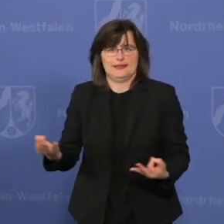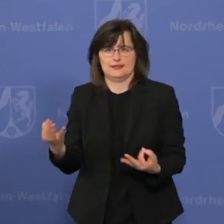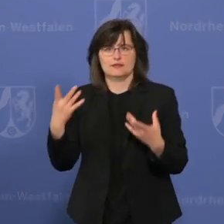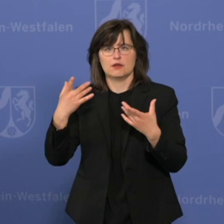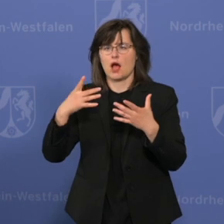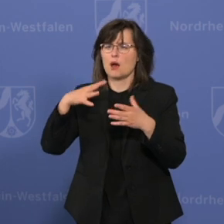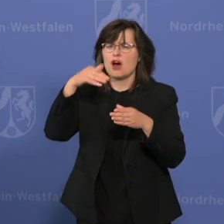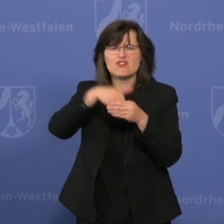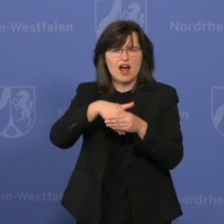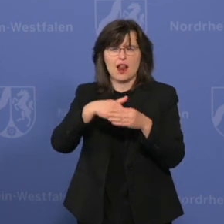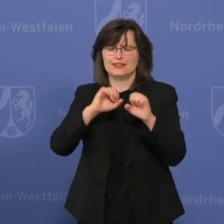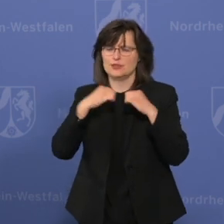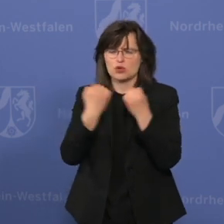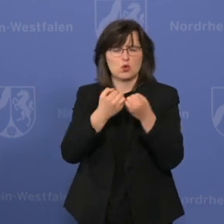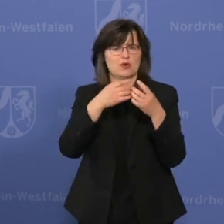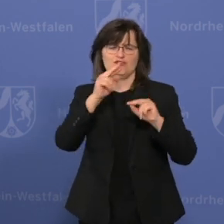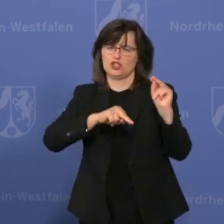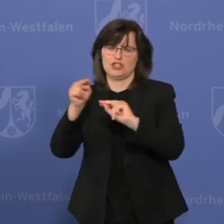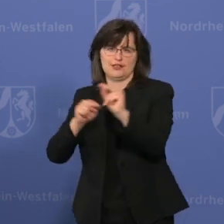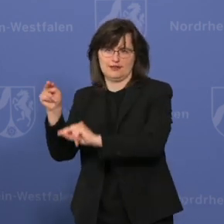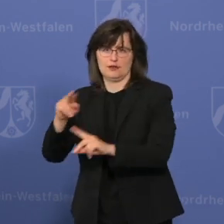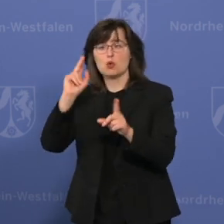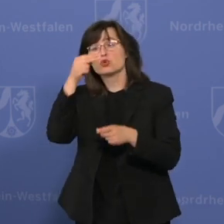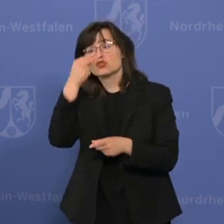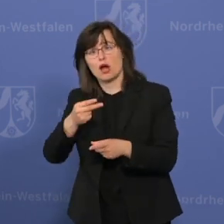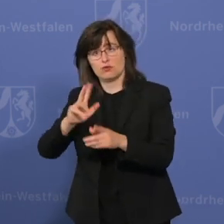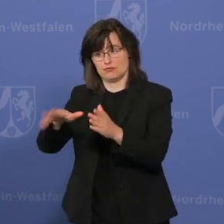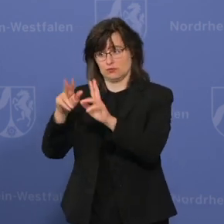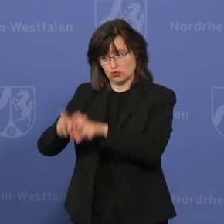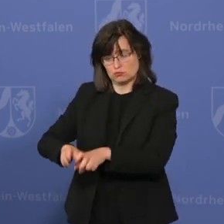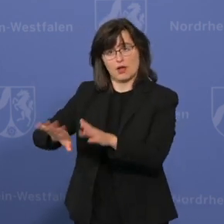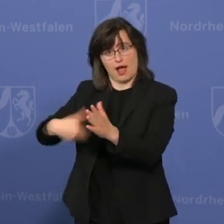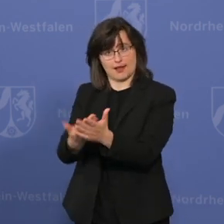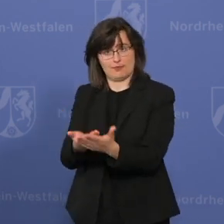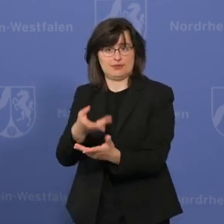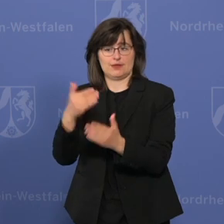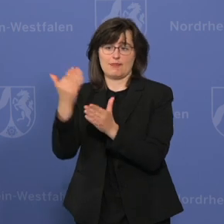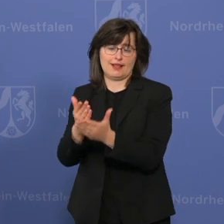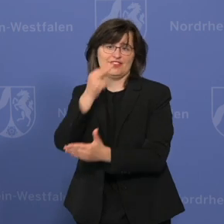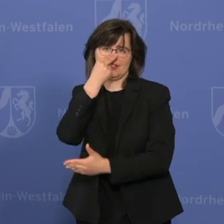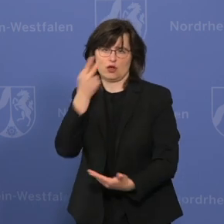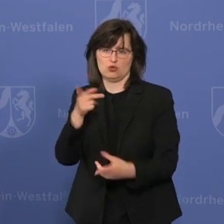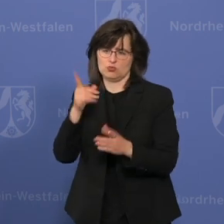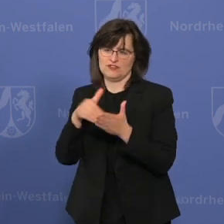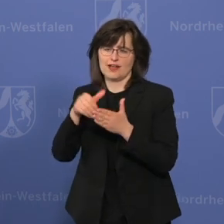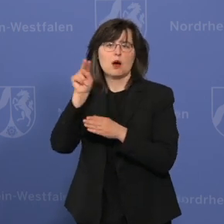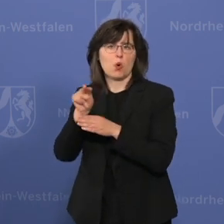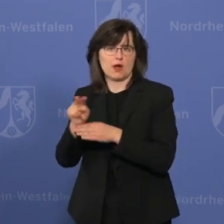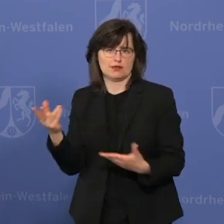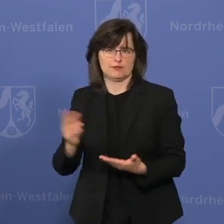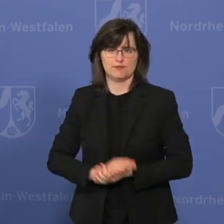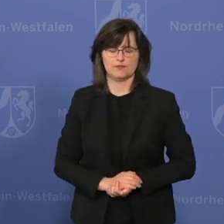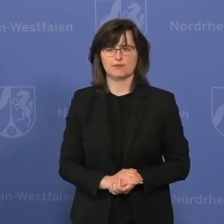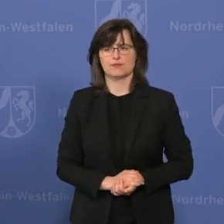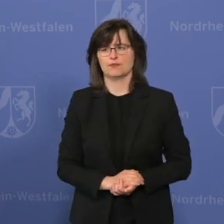verschiedene Fallkonstellationen. Wir werden sehen, wie diese Erhebung am Ende ausgehen. Wir werden das im Blick behalten. Wir können, das habe ich gesagt,